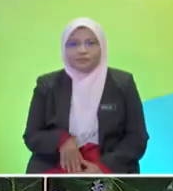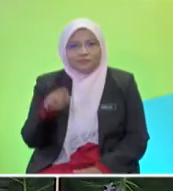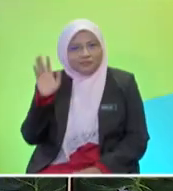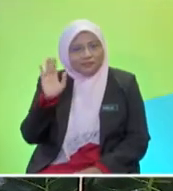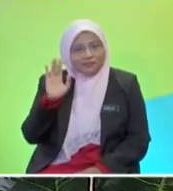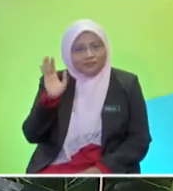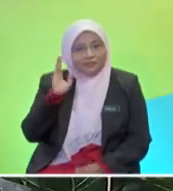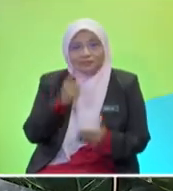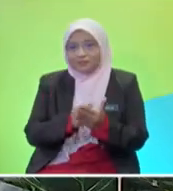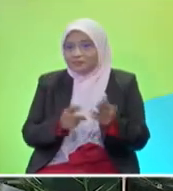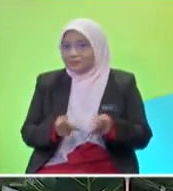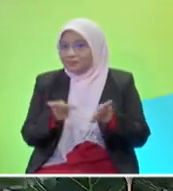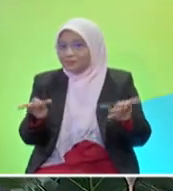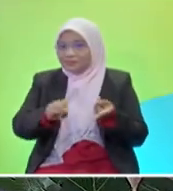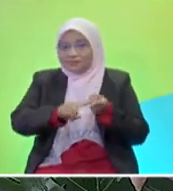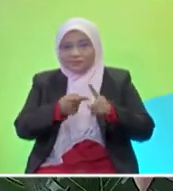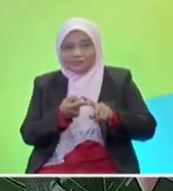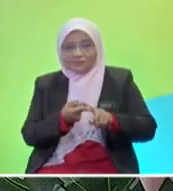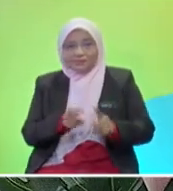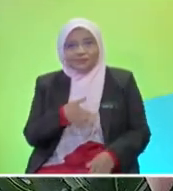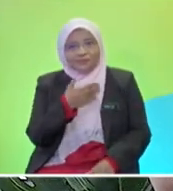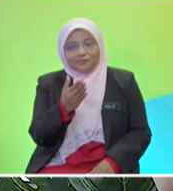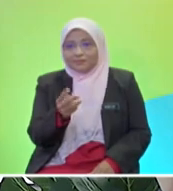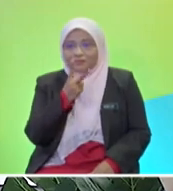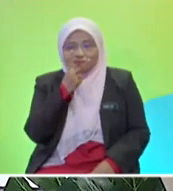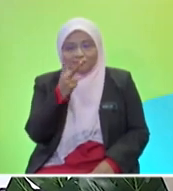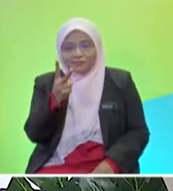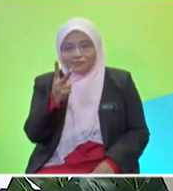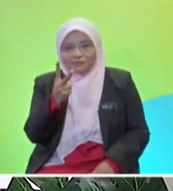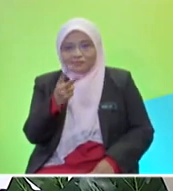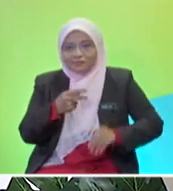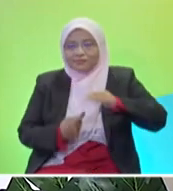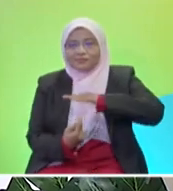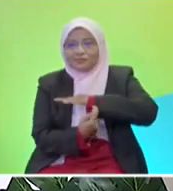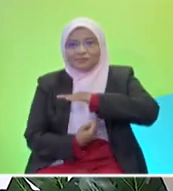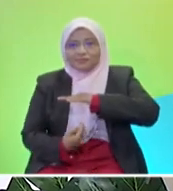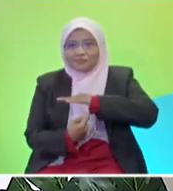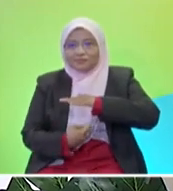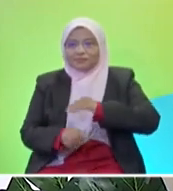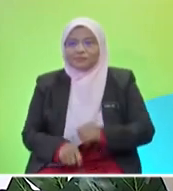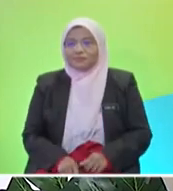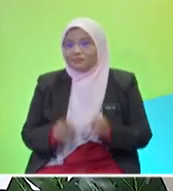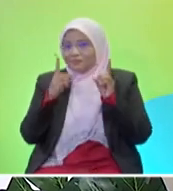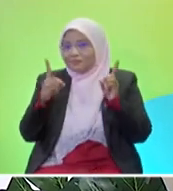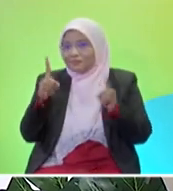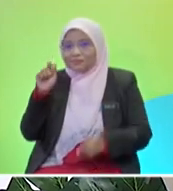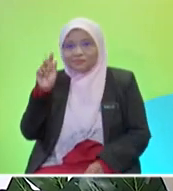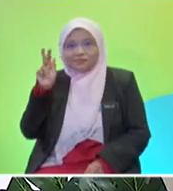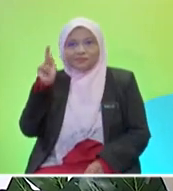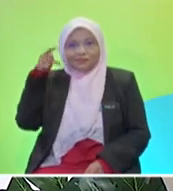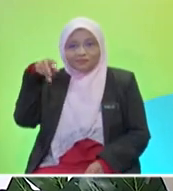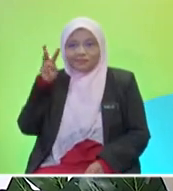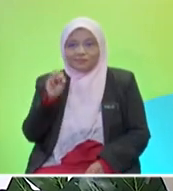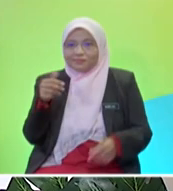Apa khabar kawan-kawan? Anda sedang menonton slot Prasekolah di Didik TV KPM bersama saya,